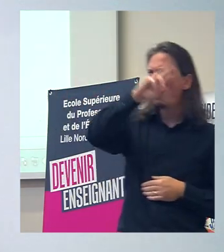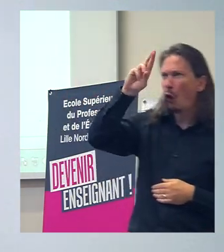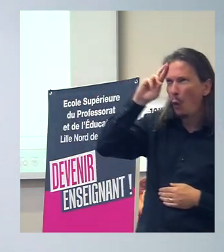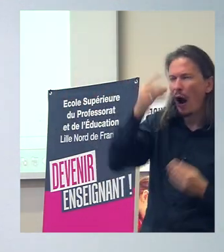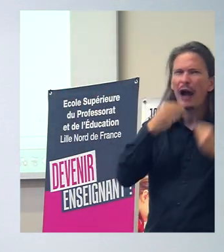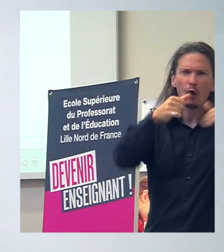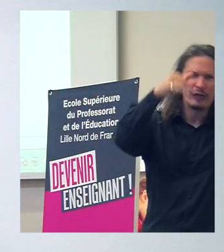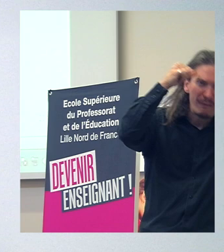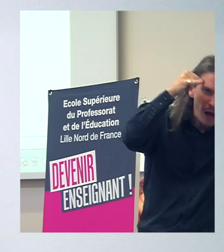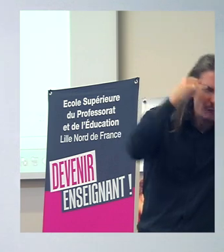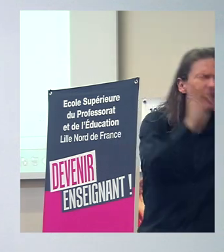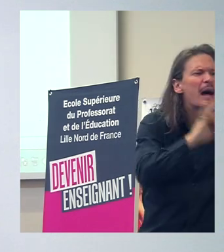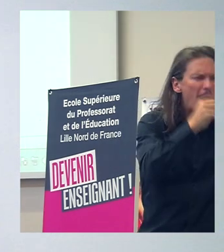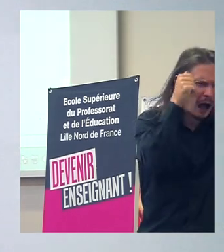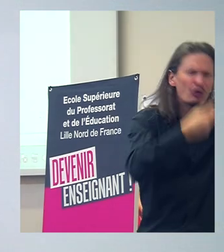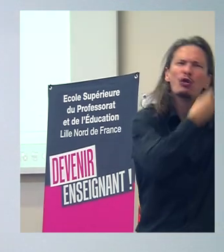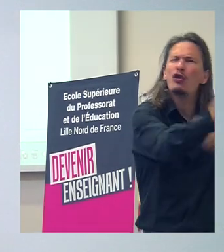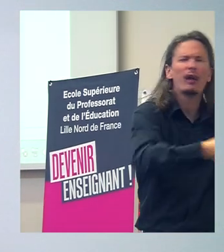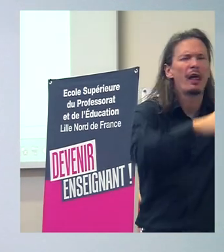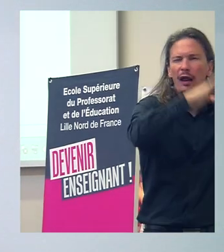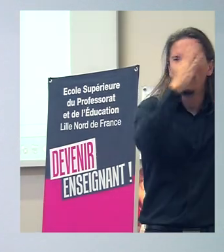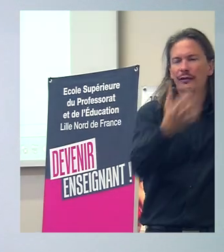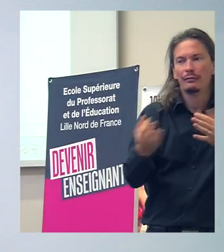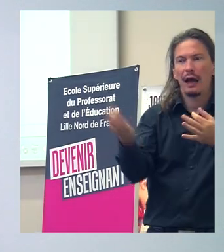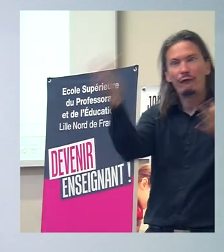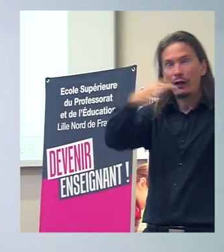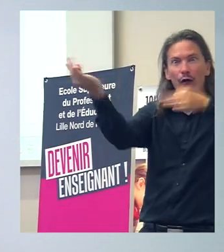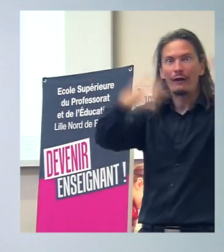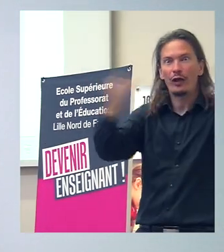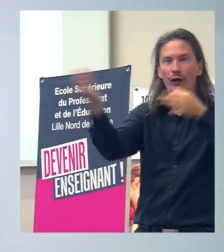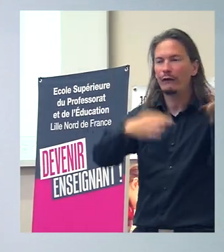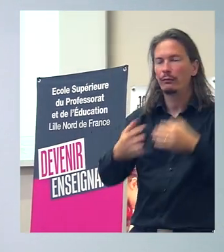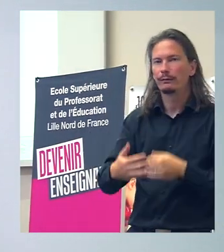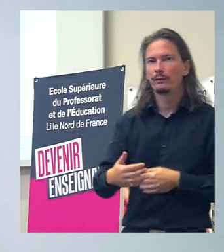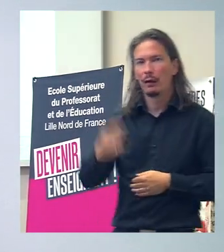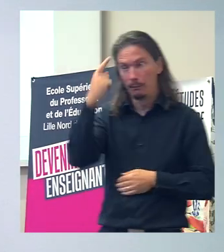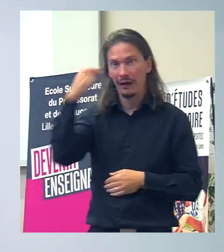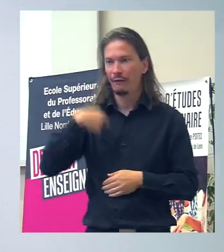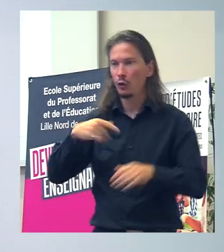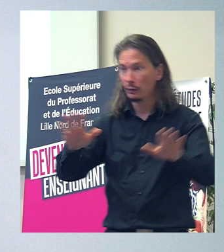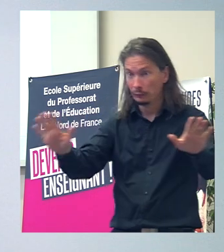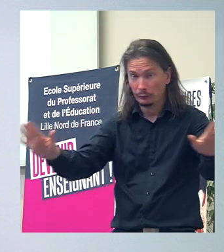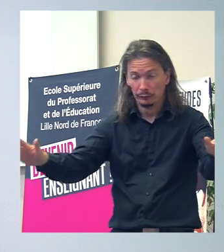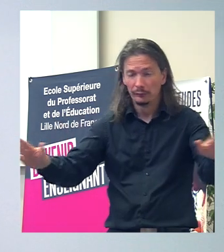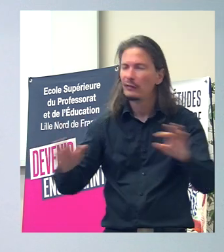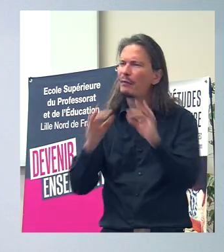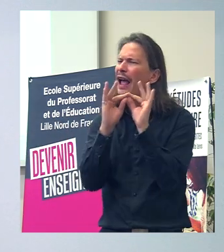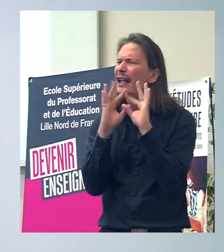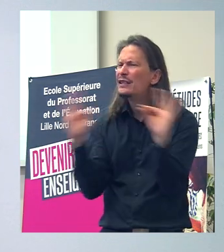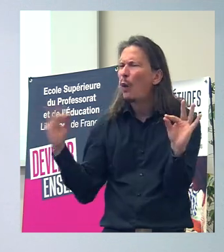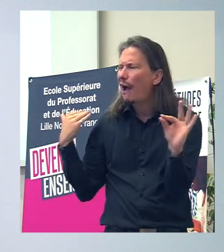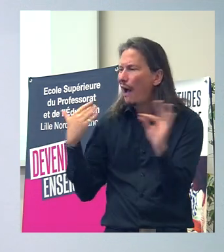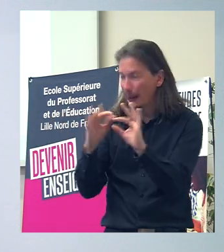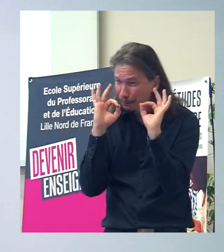vaches à ceux qui n'en avaient pas, enfin bref. Donc, si à ce moment-là, vous ne faites pas reformuler le récit